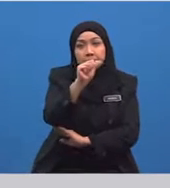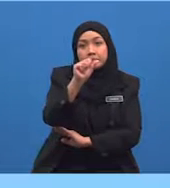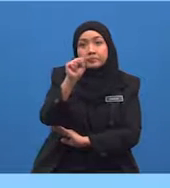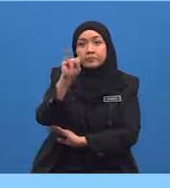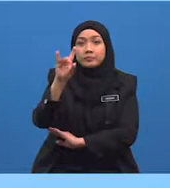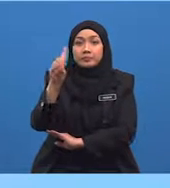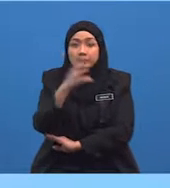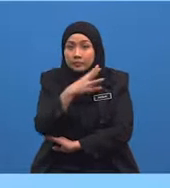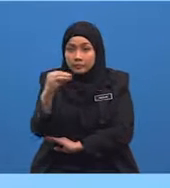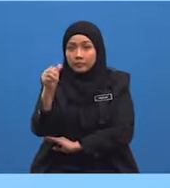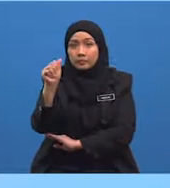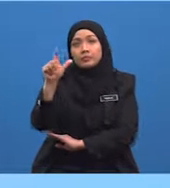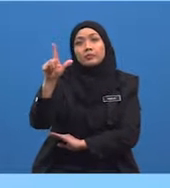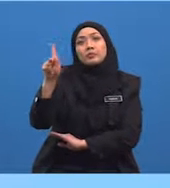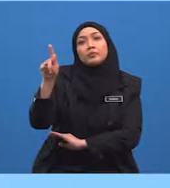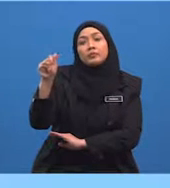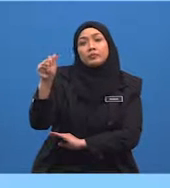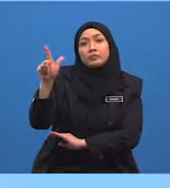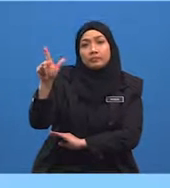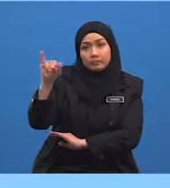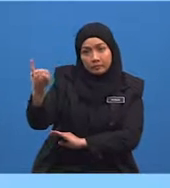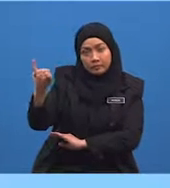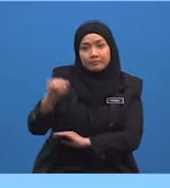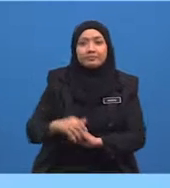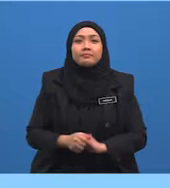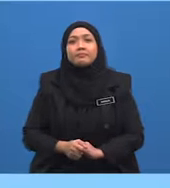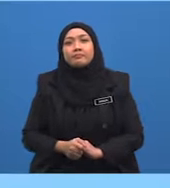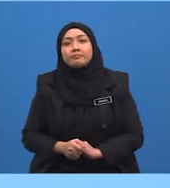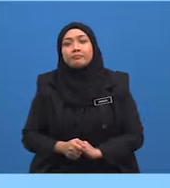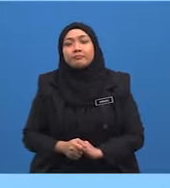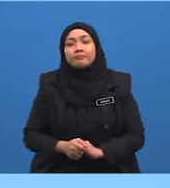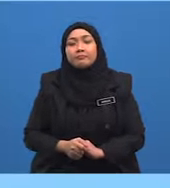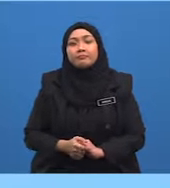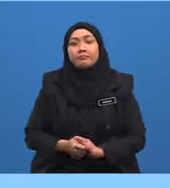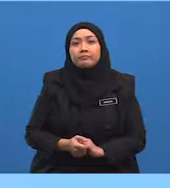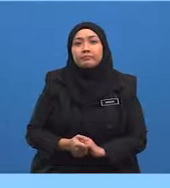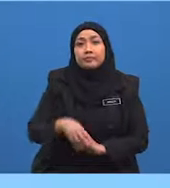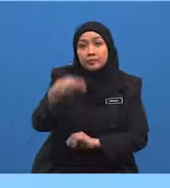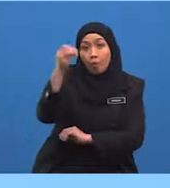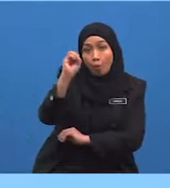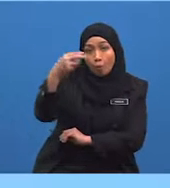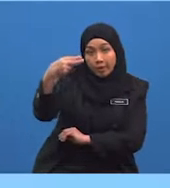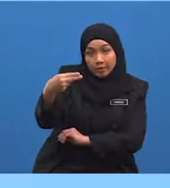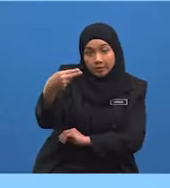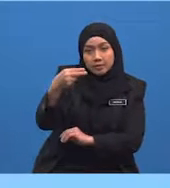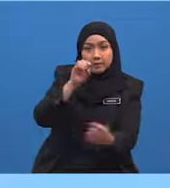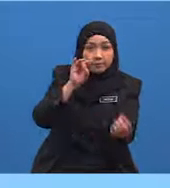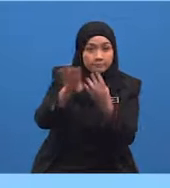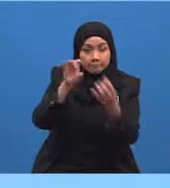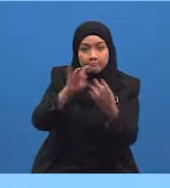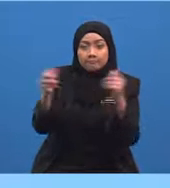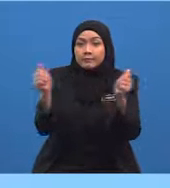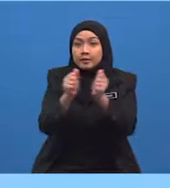alkali. Yang pertama ialah asid hidroklorik bertindak balas dengan